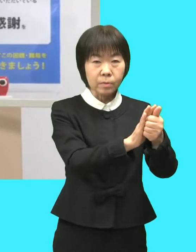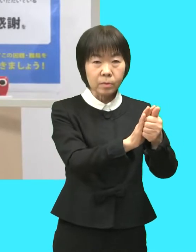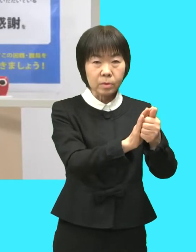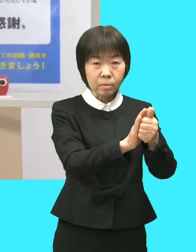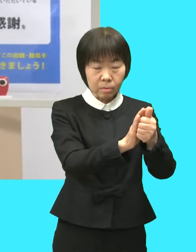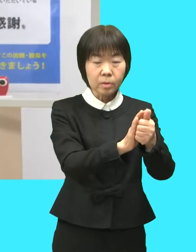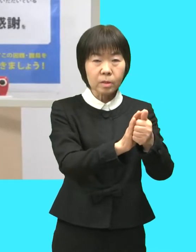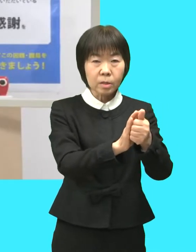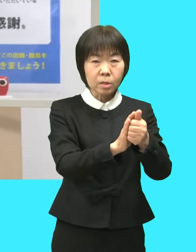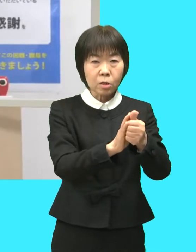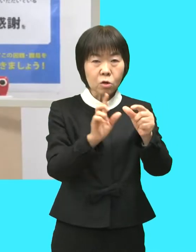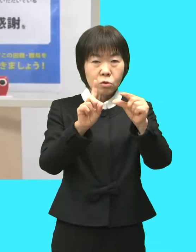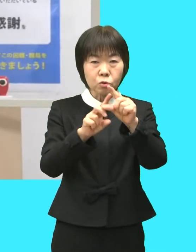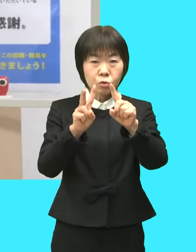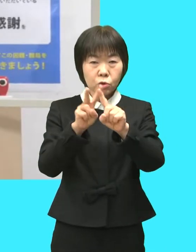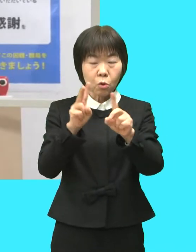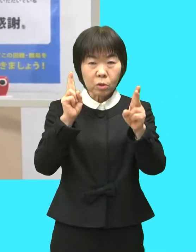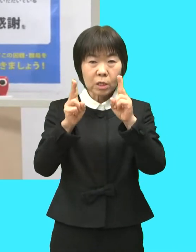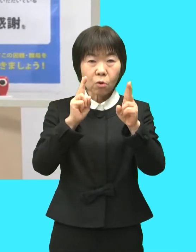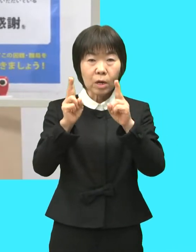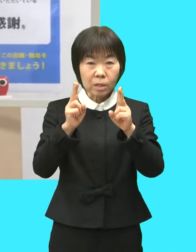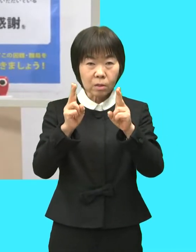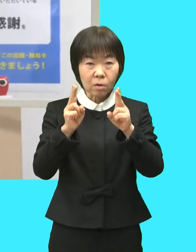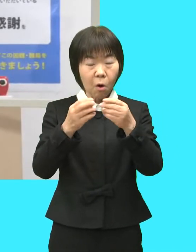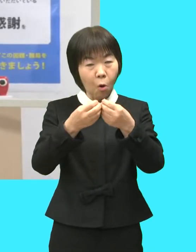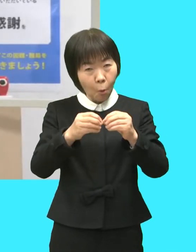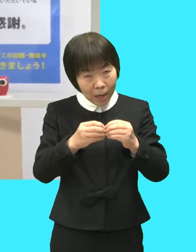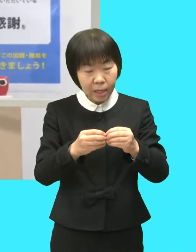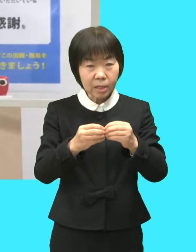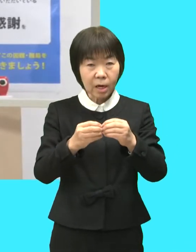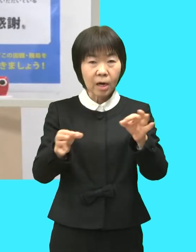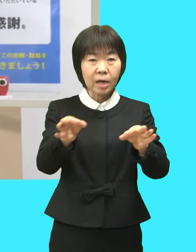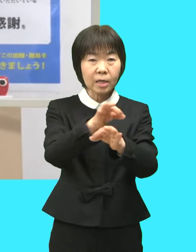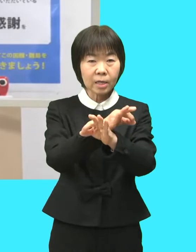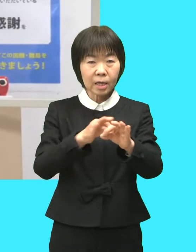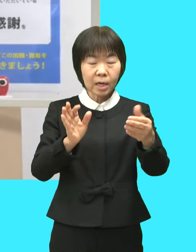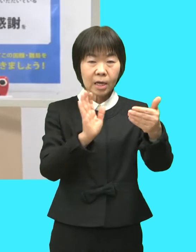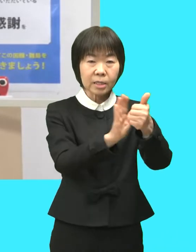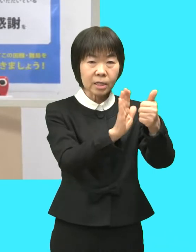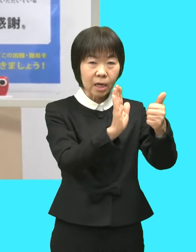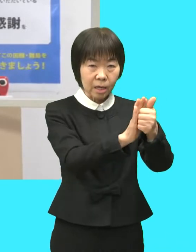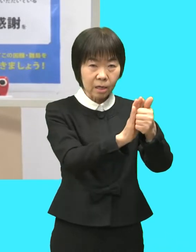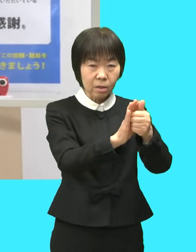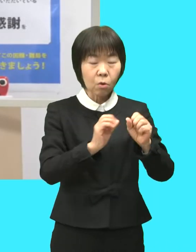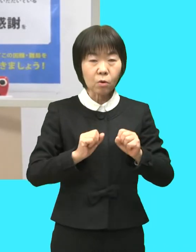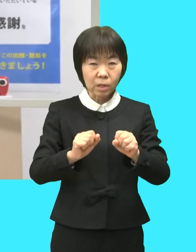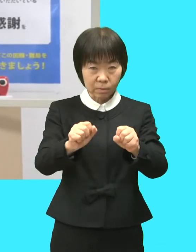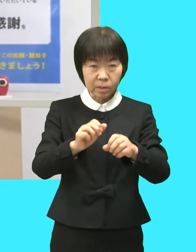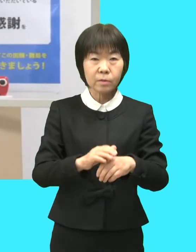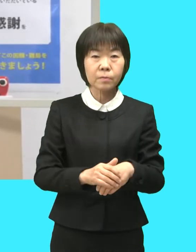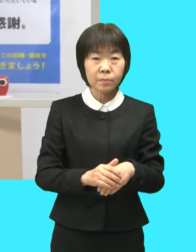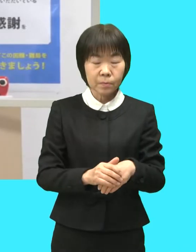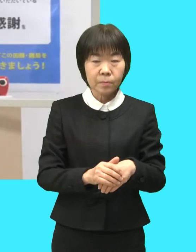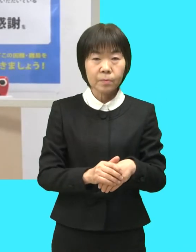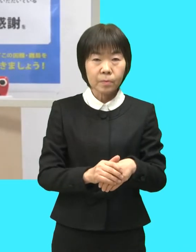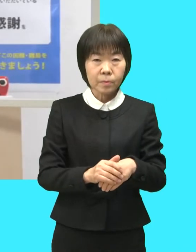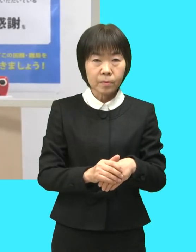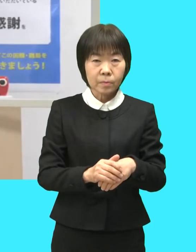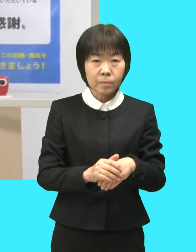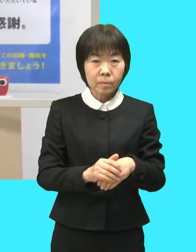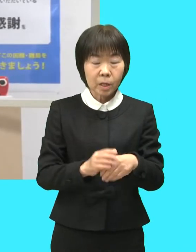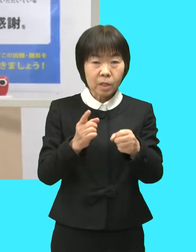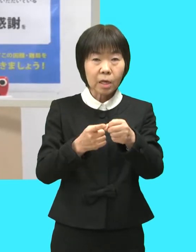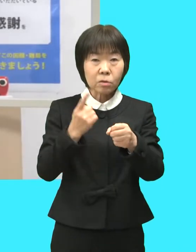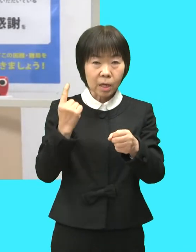引き続き中小企業等へのきめ細かな経営支援に努めてまいります。